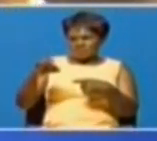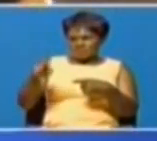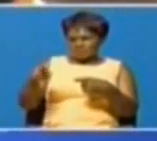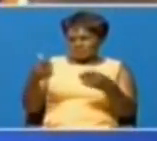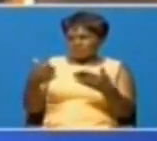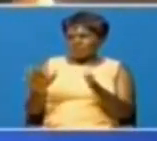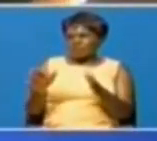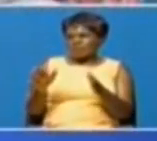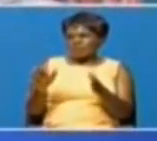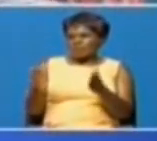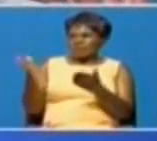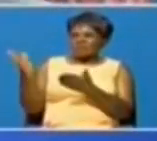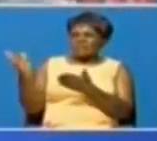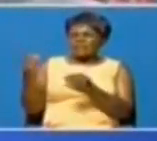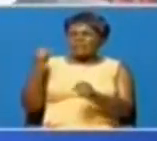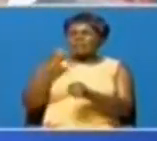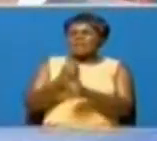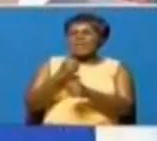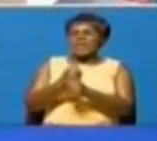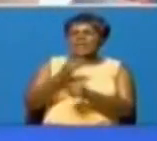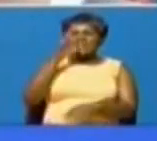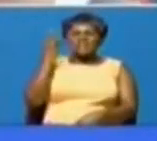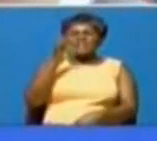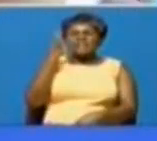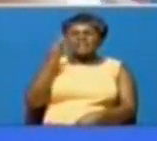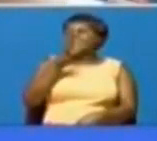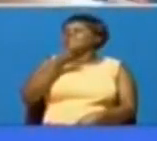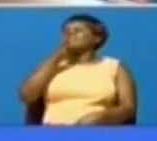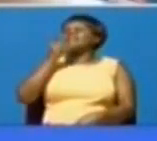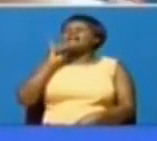lot. Hii nakausha mokoka. Nataka ile nyingine.